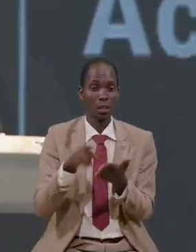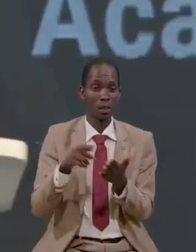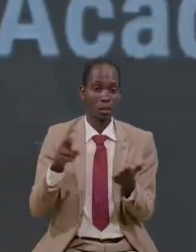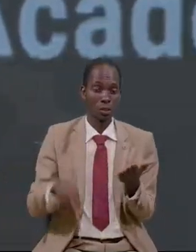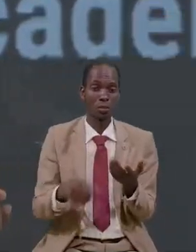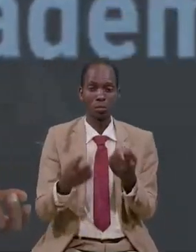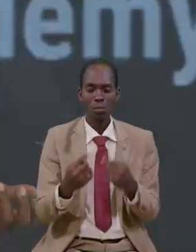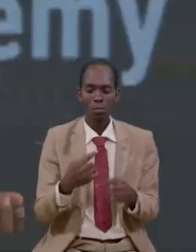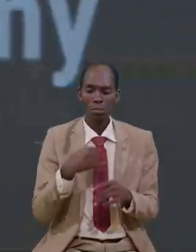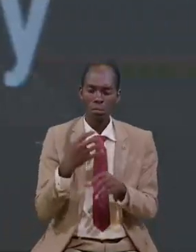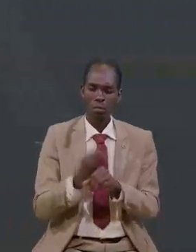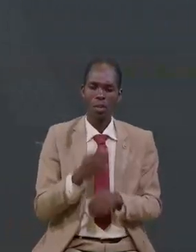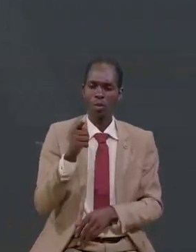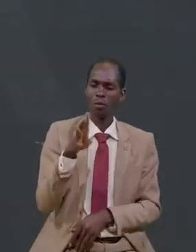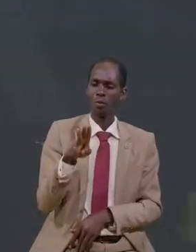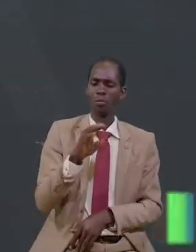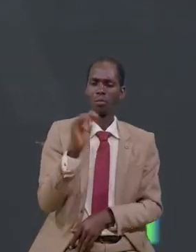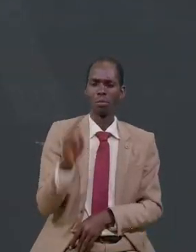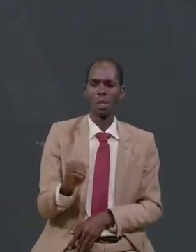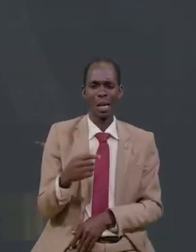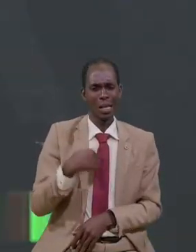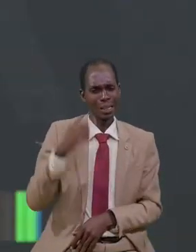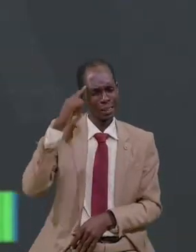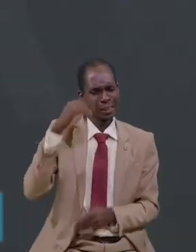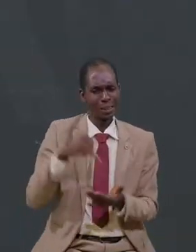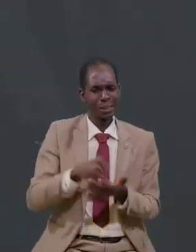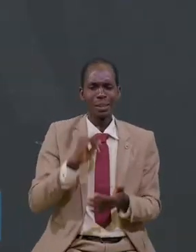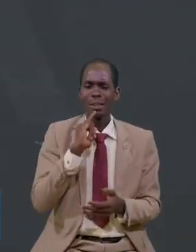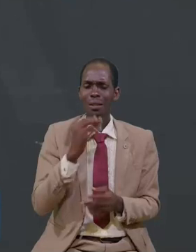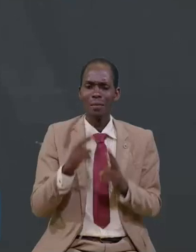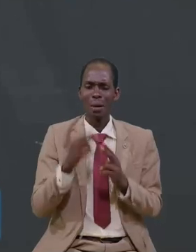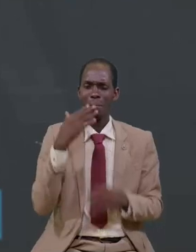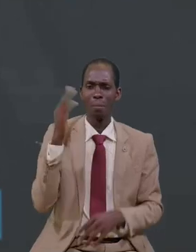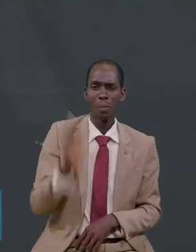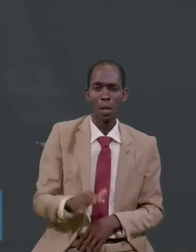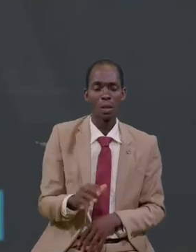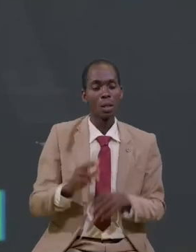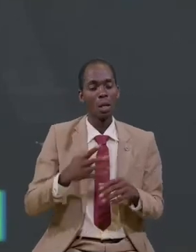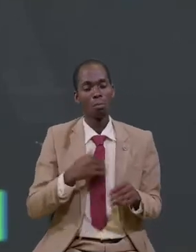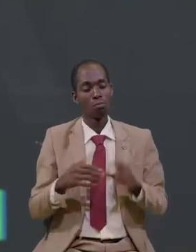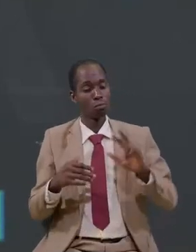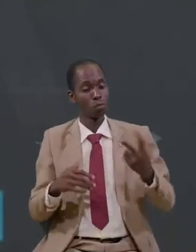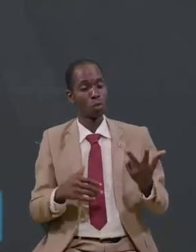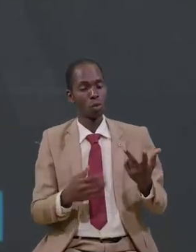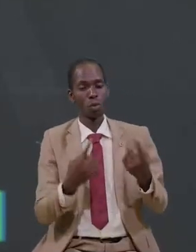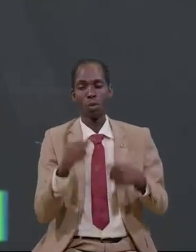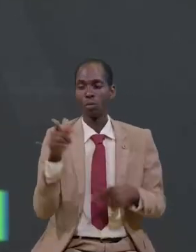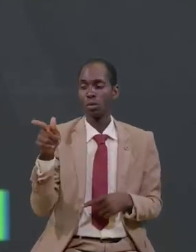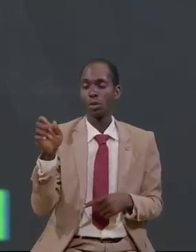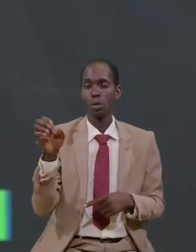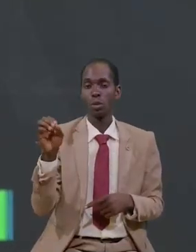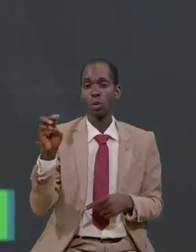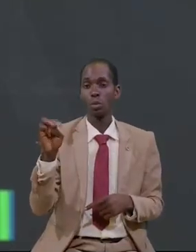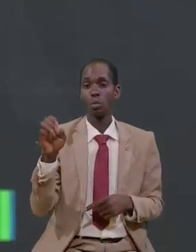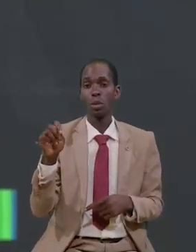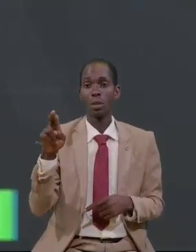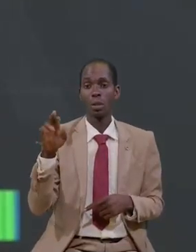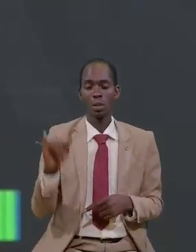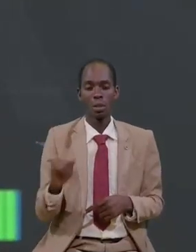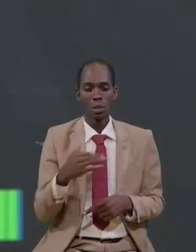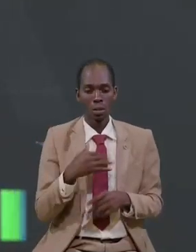J'ai 24%. Je pensais que c'était assez mauvais. Et troisième, géométrie. Et j'ai